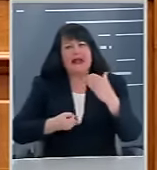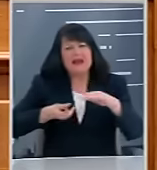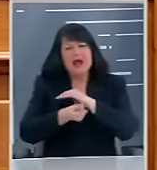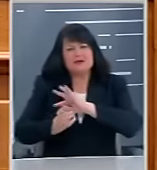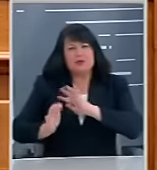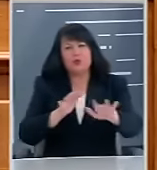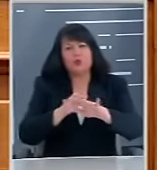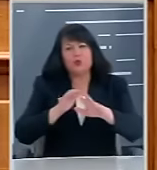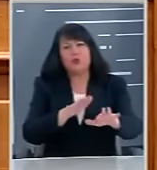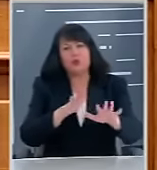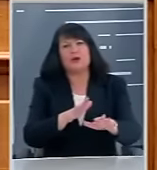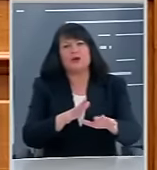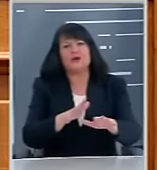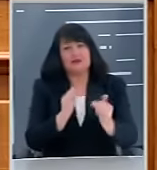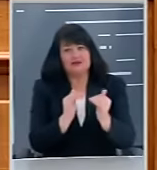Πιστεύω ότι έχετε αντίθεση.